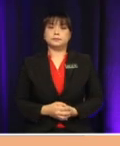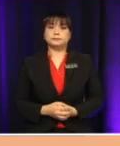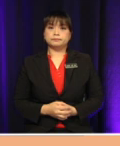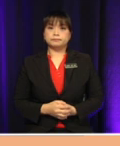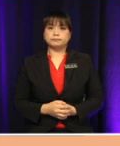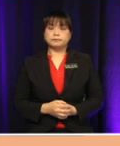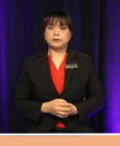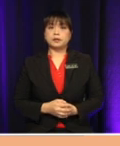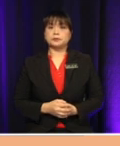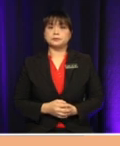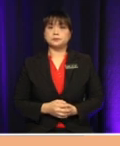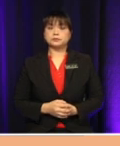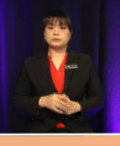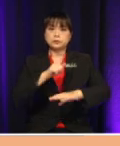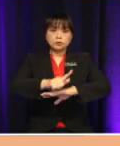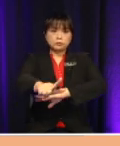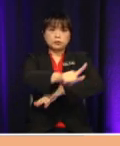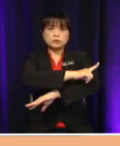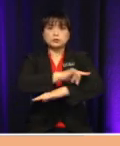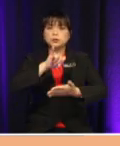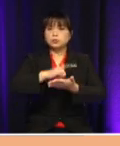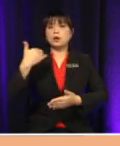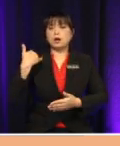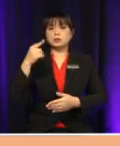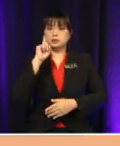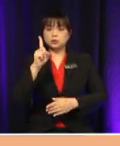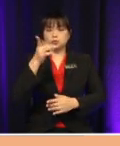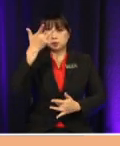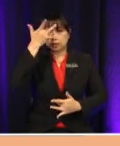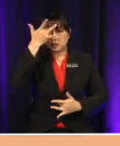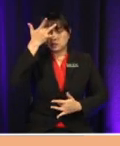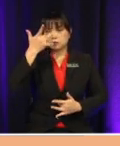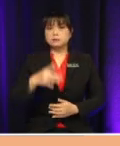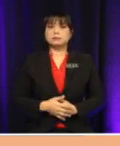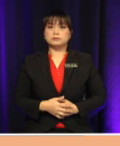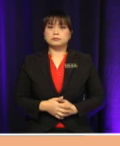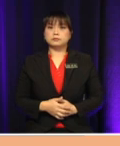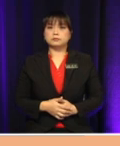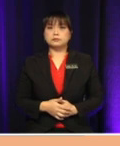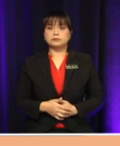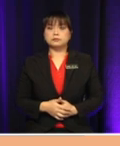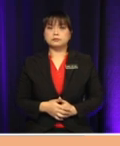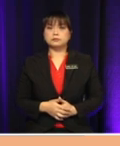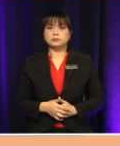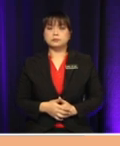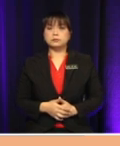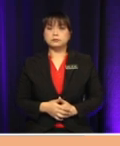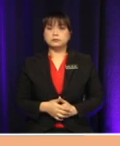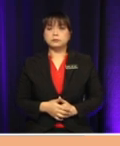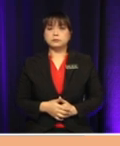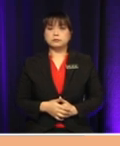ladang itu dijangkiti suatu penyakit Hah kan penyakit korona penyakit yang